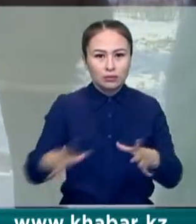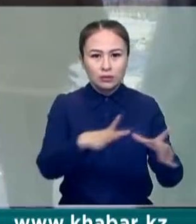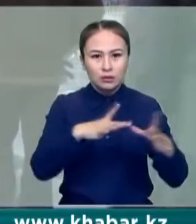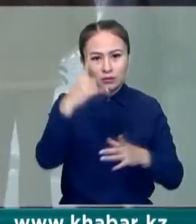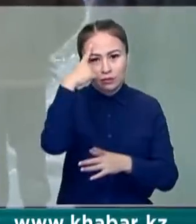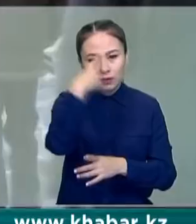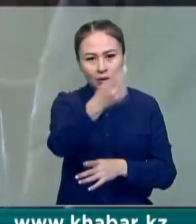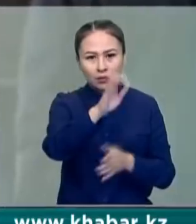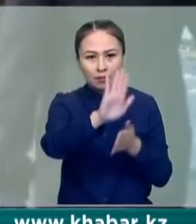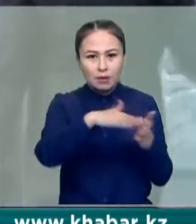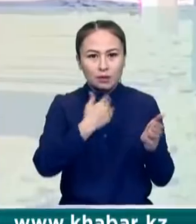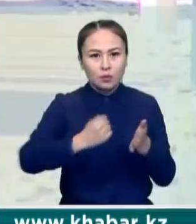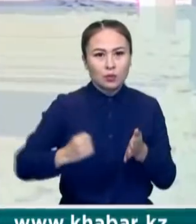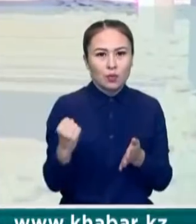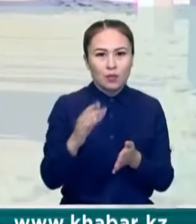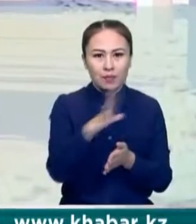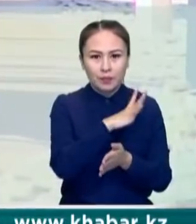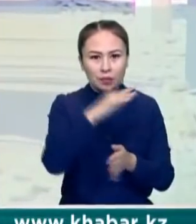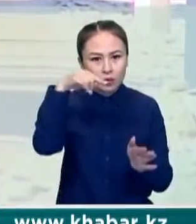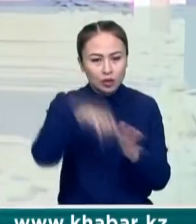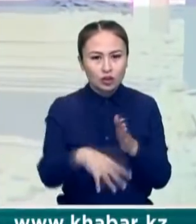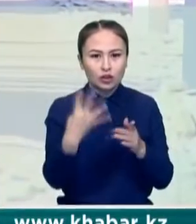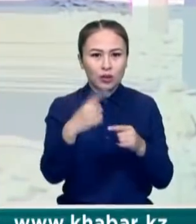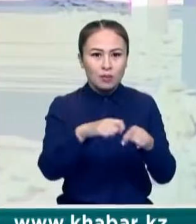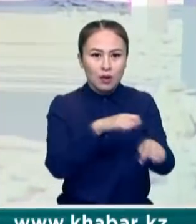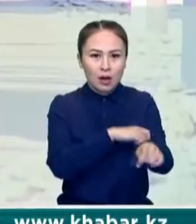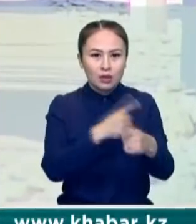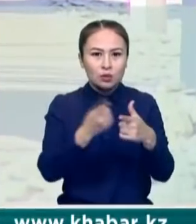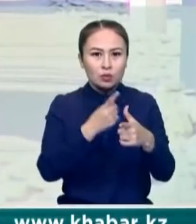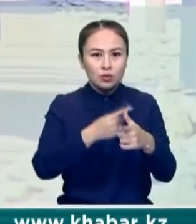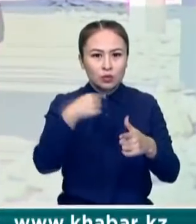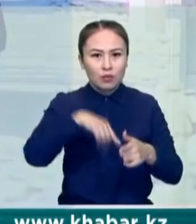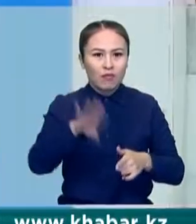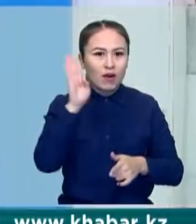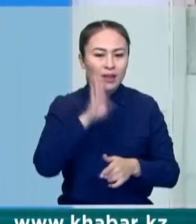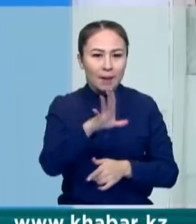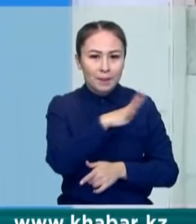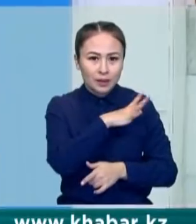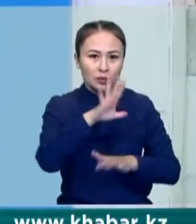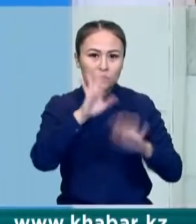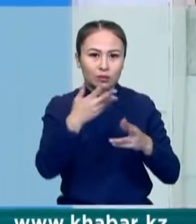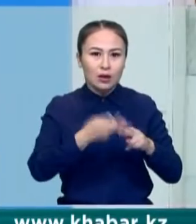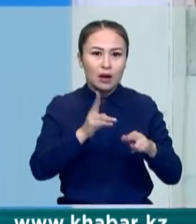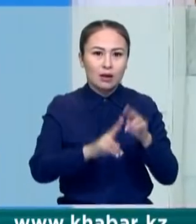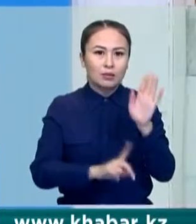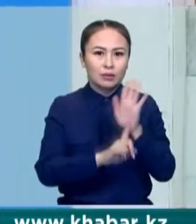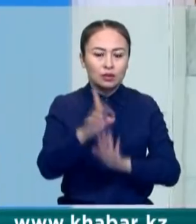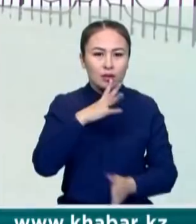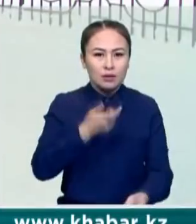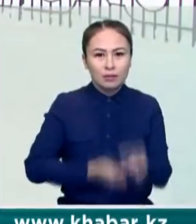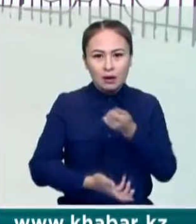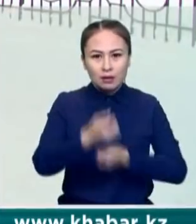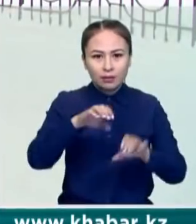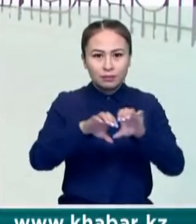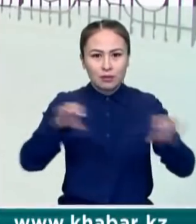туралы құтқарушыларға дос хабарлаған. Тереңдігі 4 метр болатын құдықта ішінде су болған. Төтеншеліктер жасөспірімді арқанмен шығарып